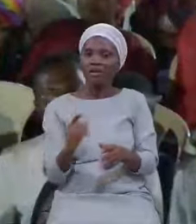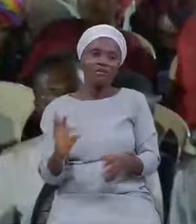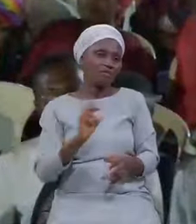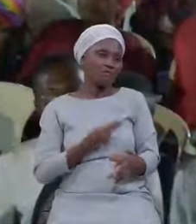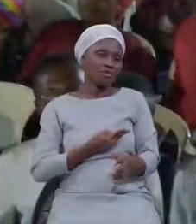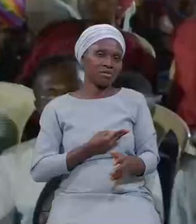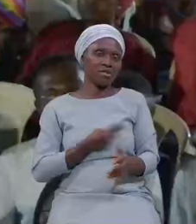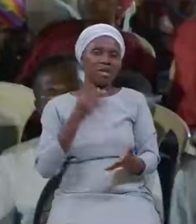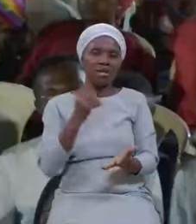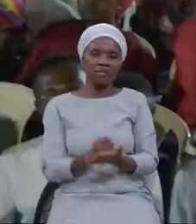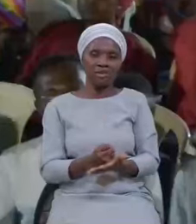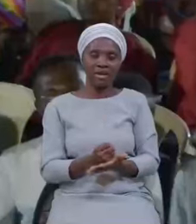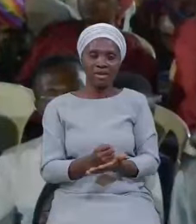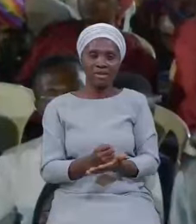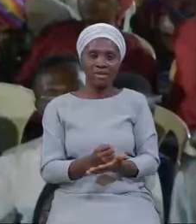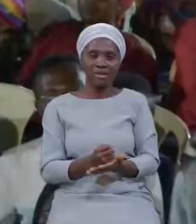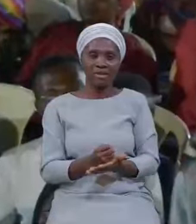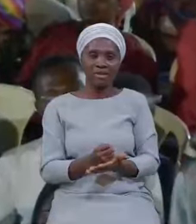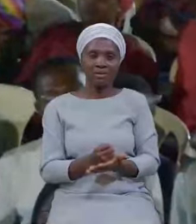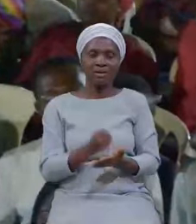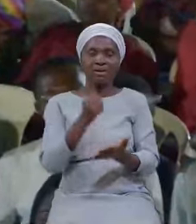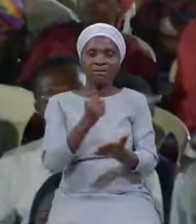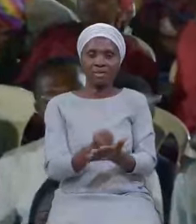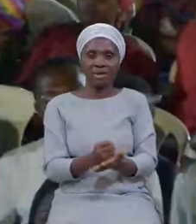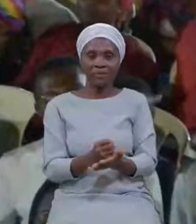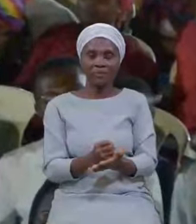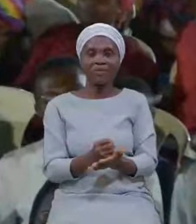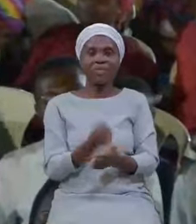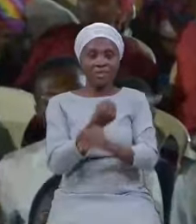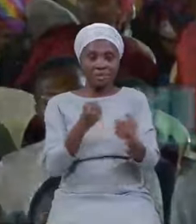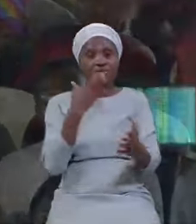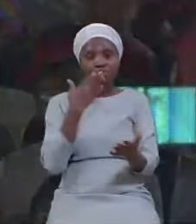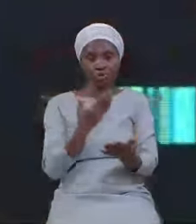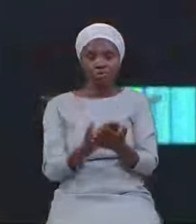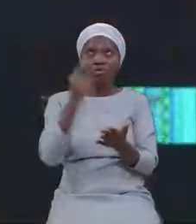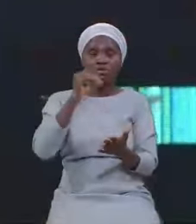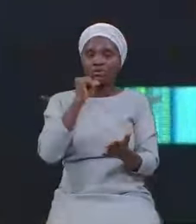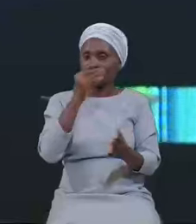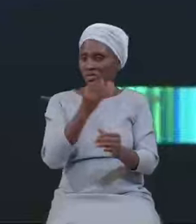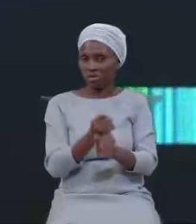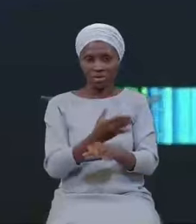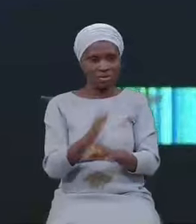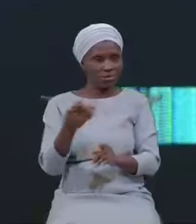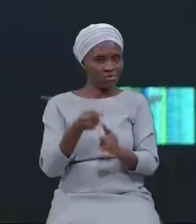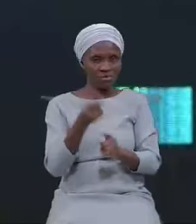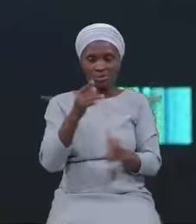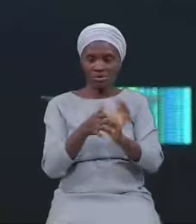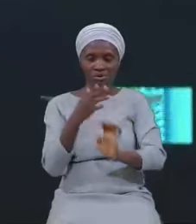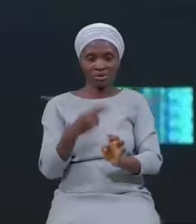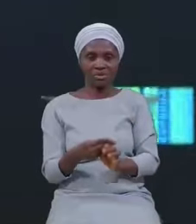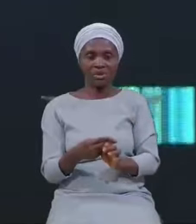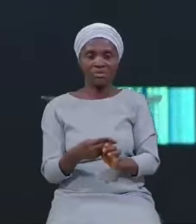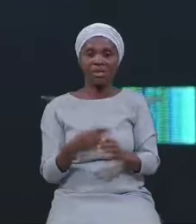Le salut est bon, il ne va pas te refuser cela. La guérison est bonne, il ne va pas te refuser